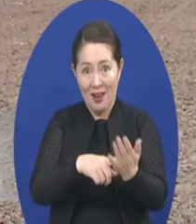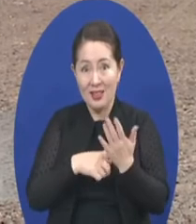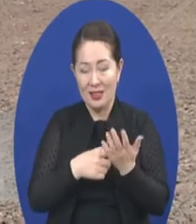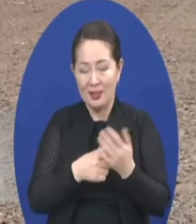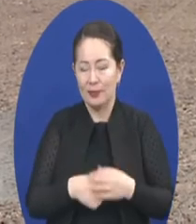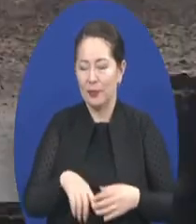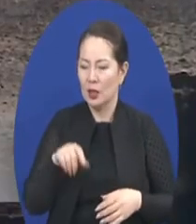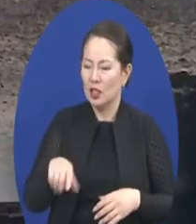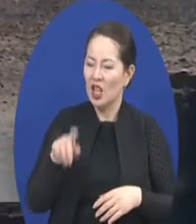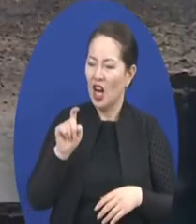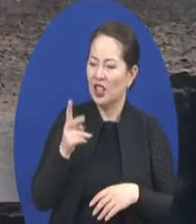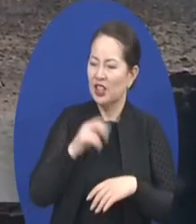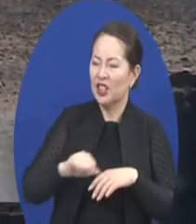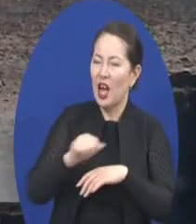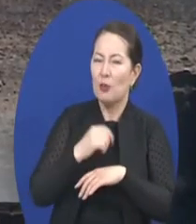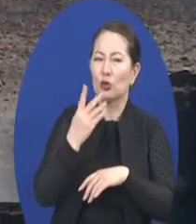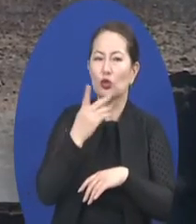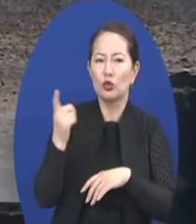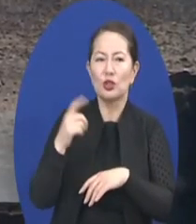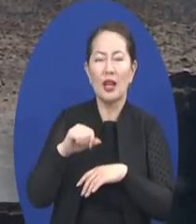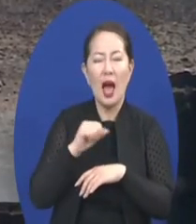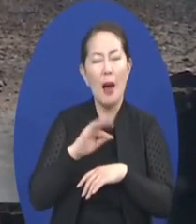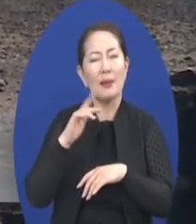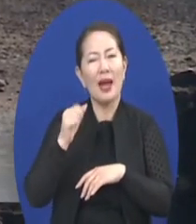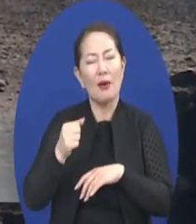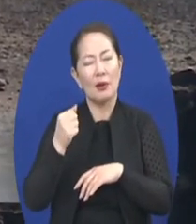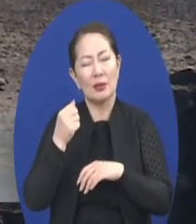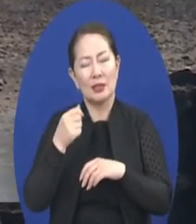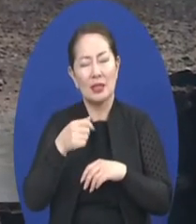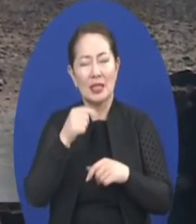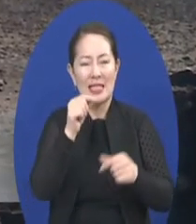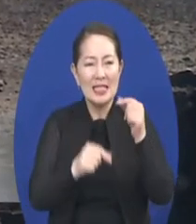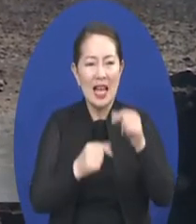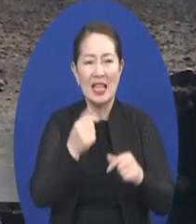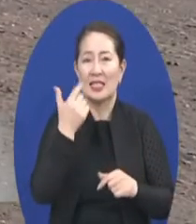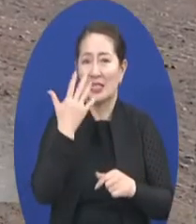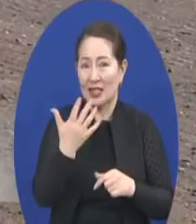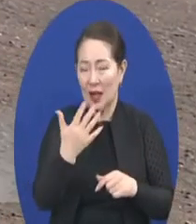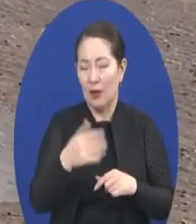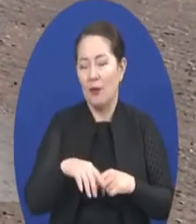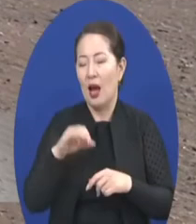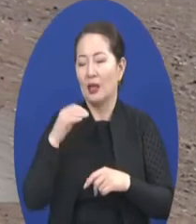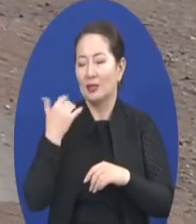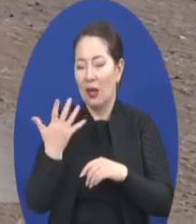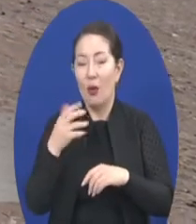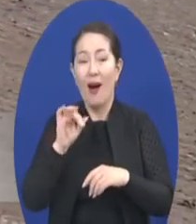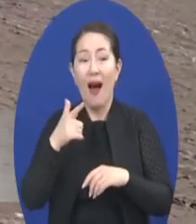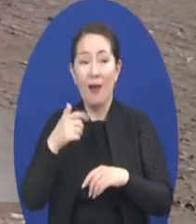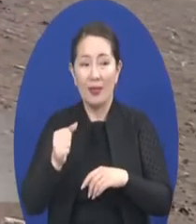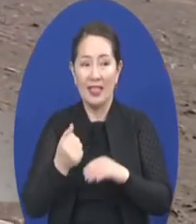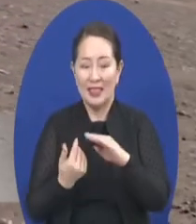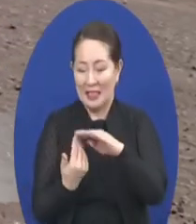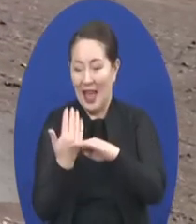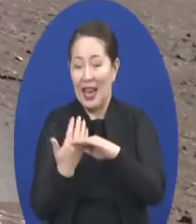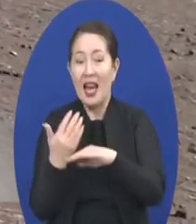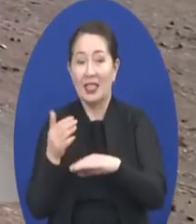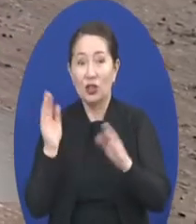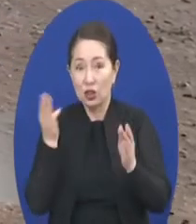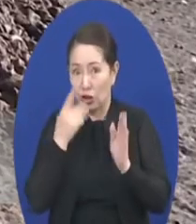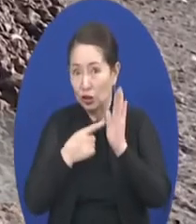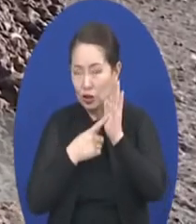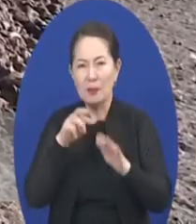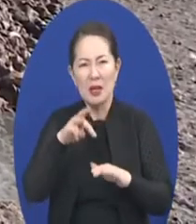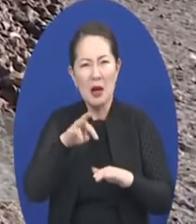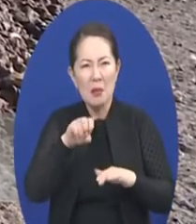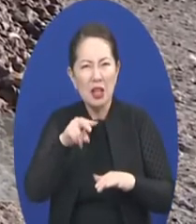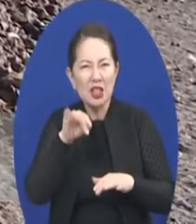41 аймгийн аварга малчин, аймгийн аварга 5 сайлчин, 5 аварга тарайланч тодорлоо. Малчин химэх